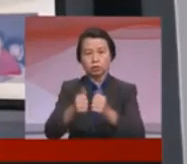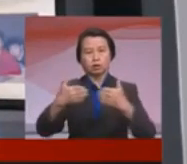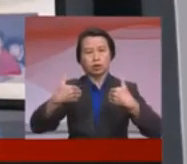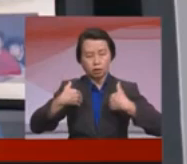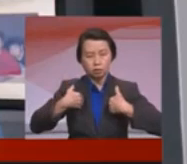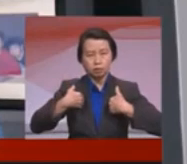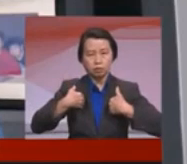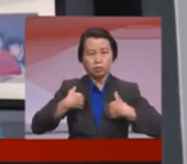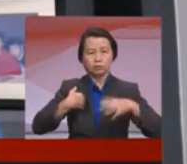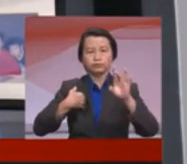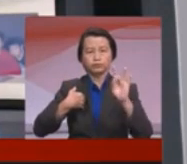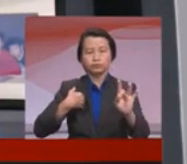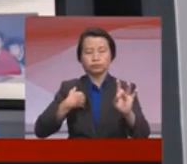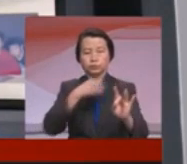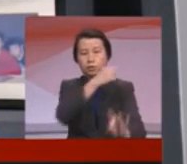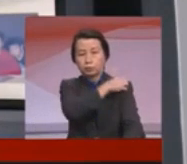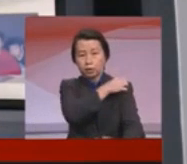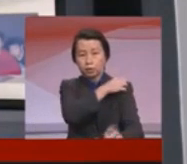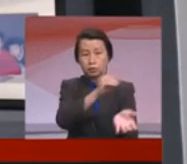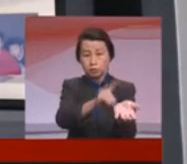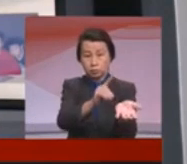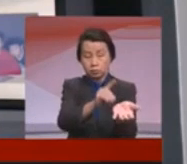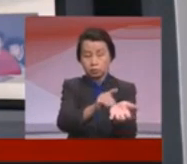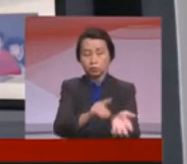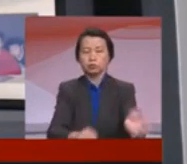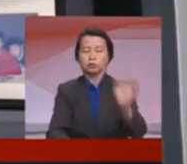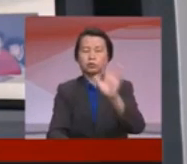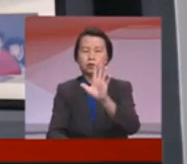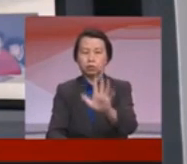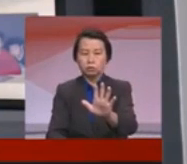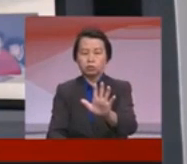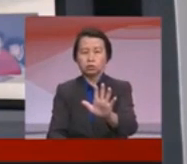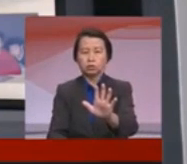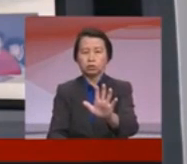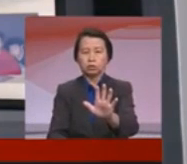seramai 8 pegawai perubatan dan